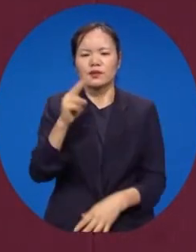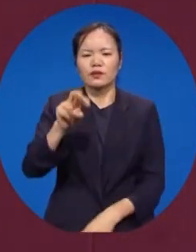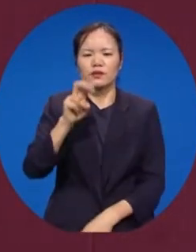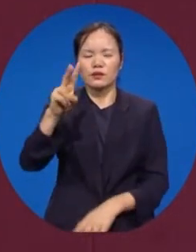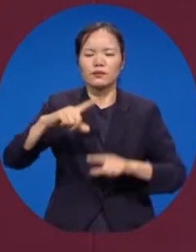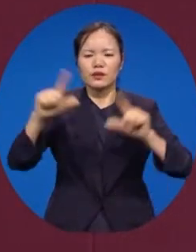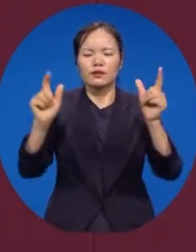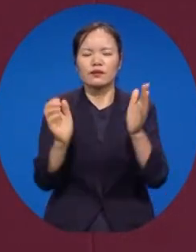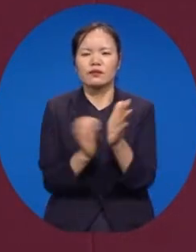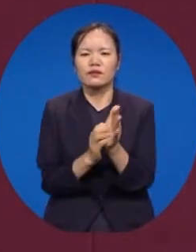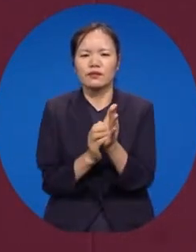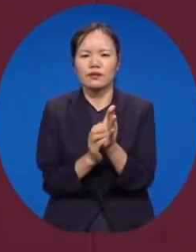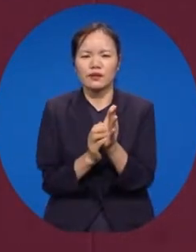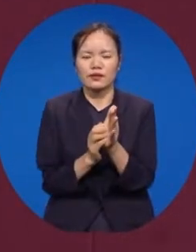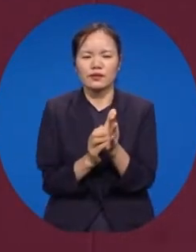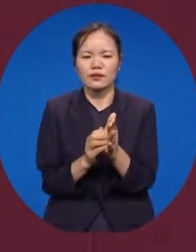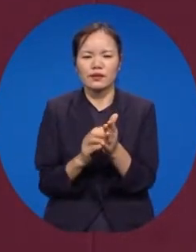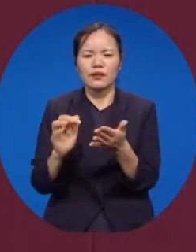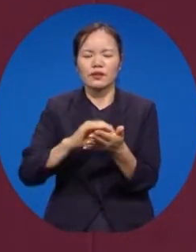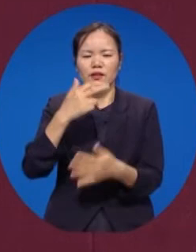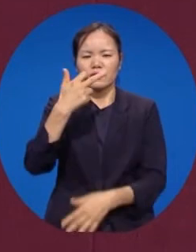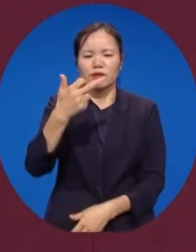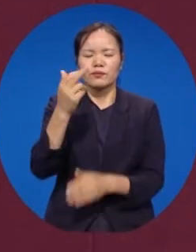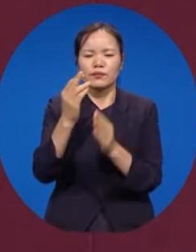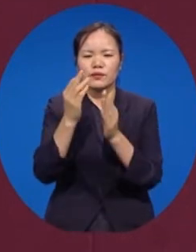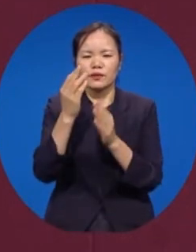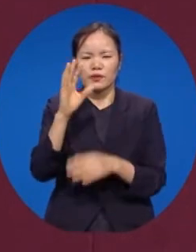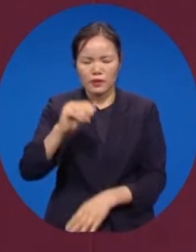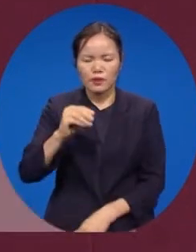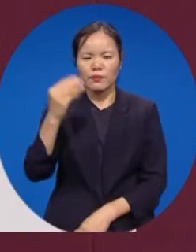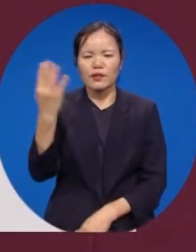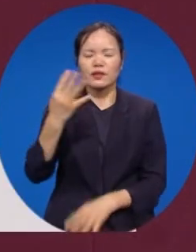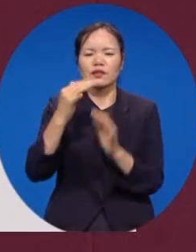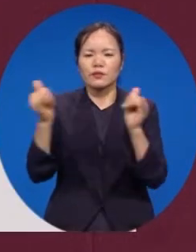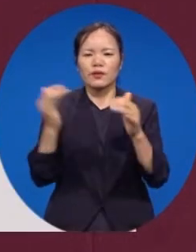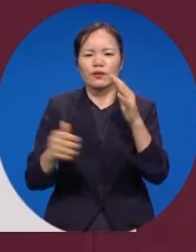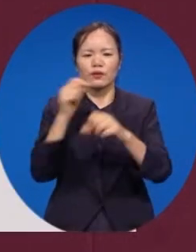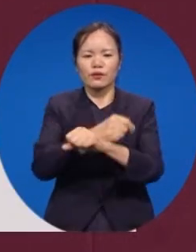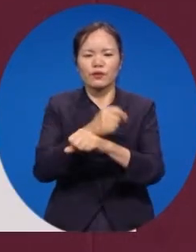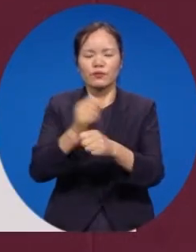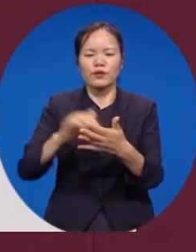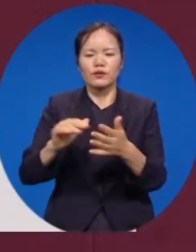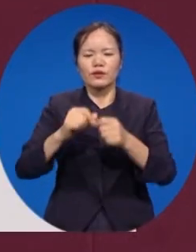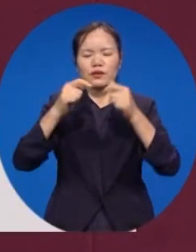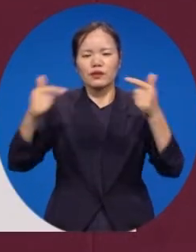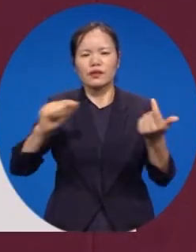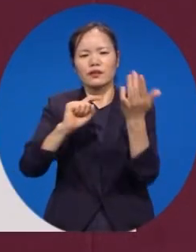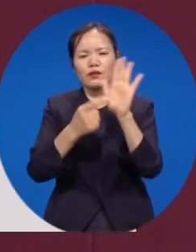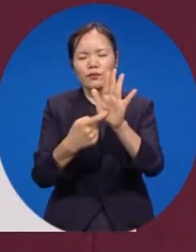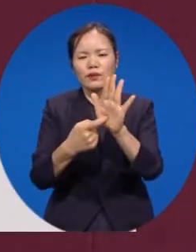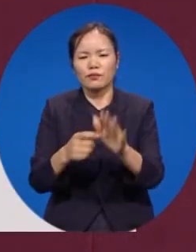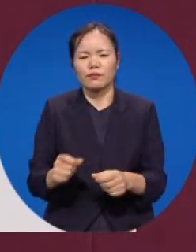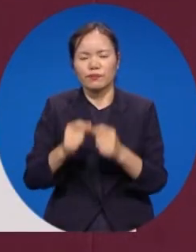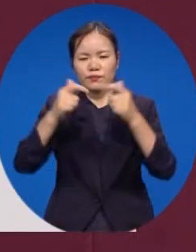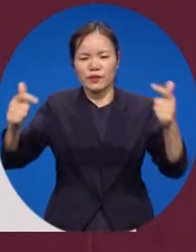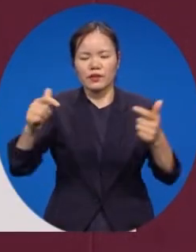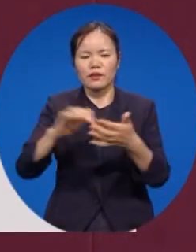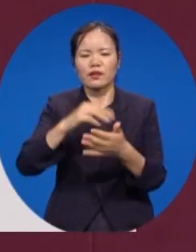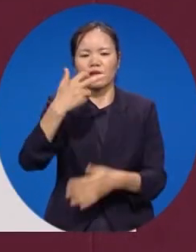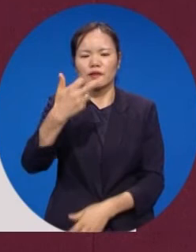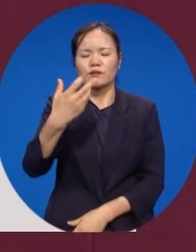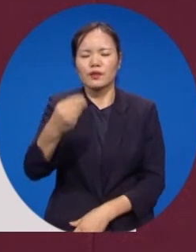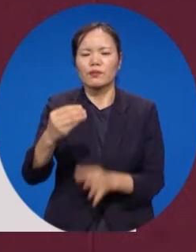2022년까지 무려 17만 4천 명의 공무원을 늘리겠다고 합니다. 늘어난 17만